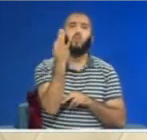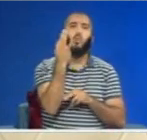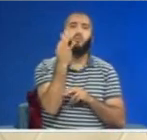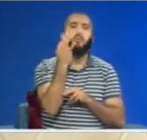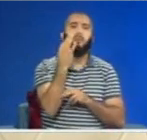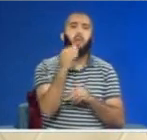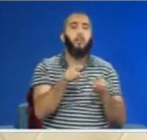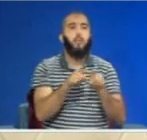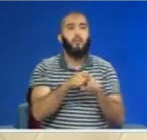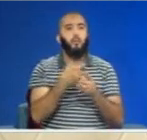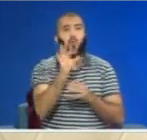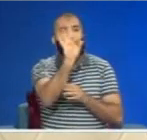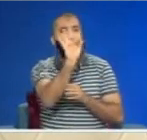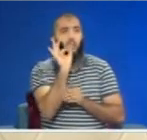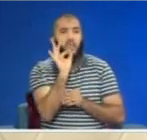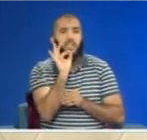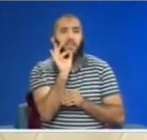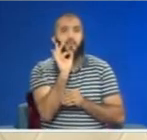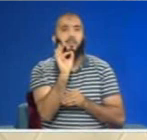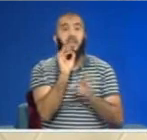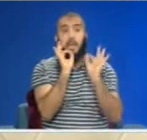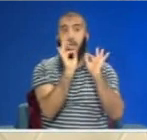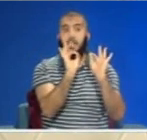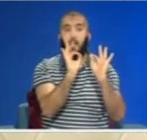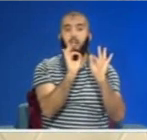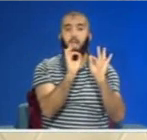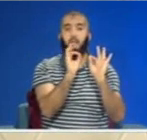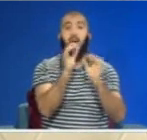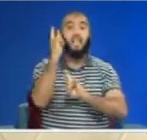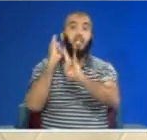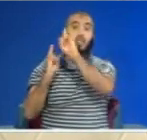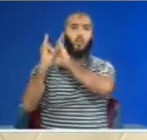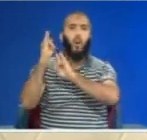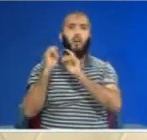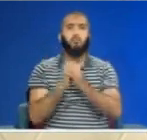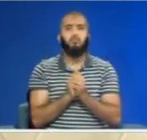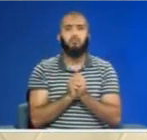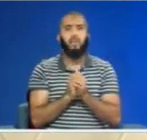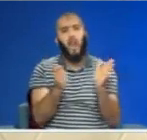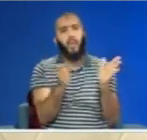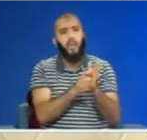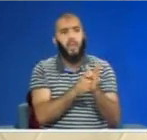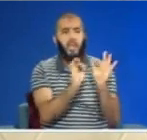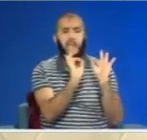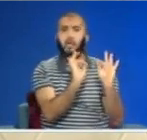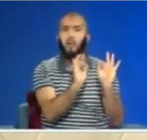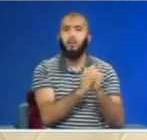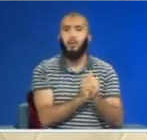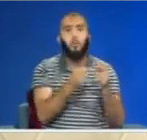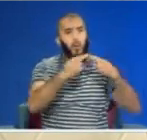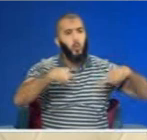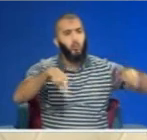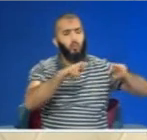فيش انضباط، ما فيش دقة، لابد من التاريخ يكون دقيق. فاجتمعوا